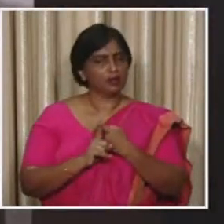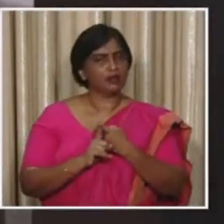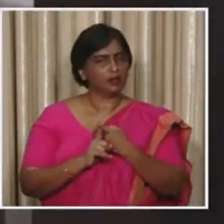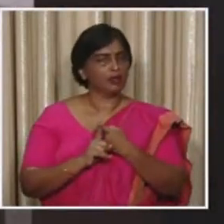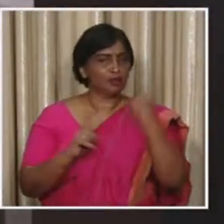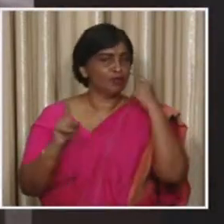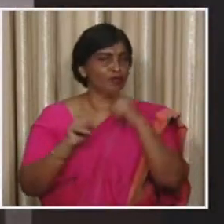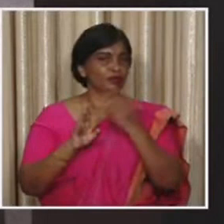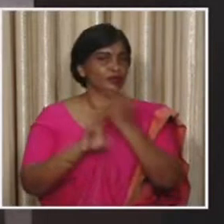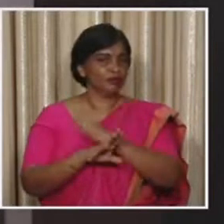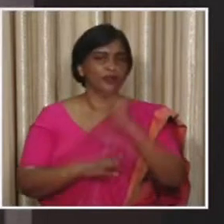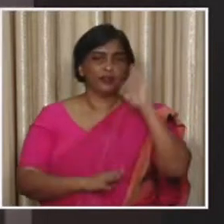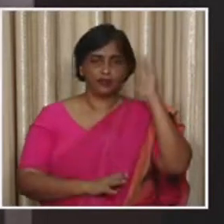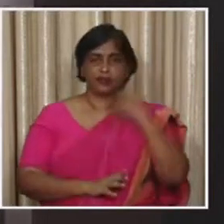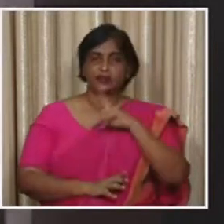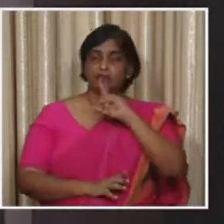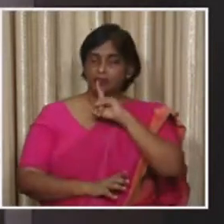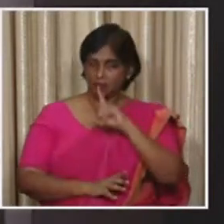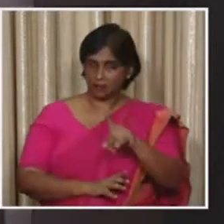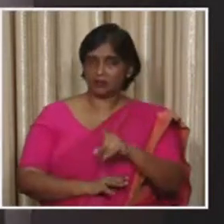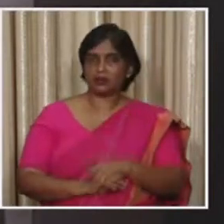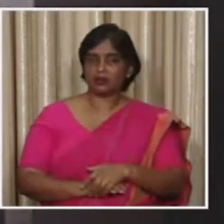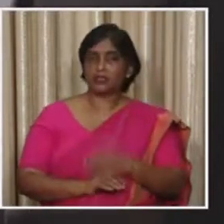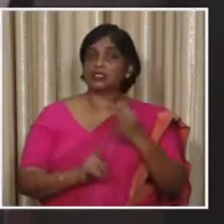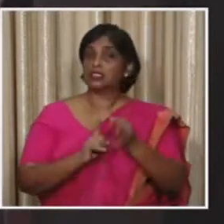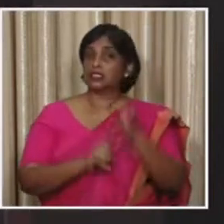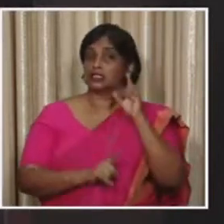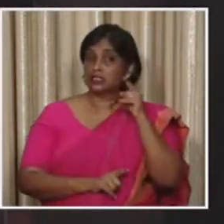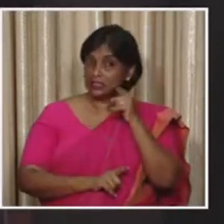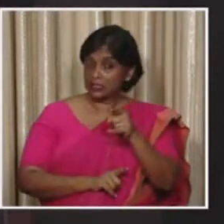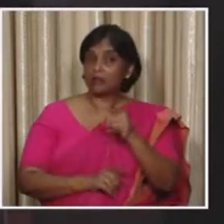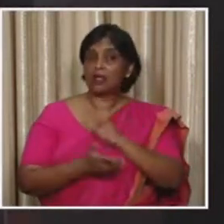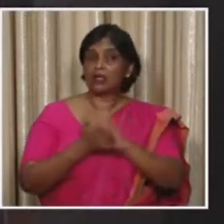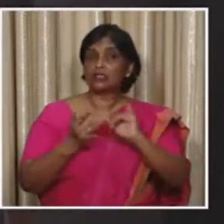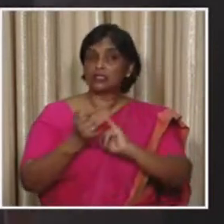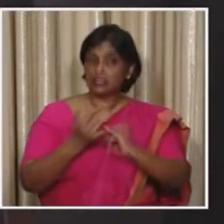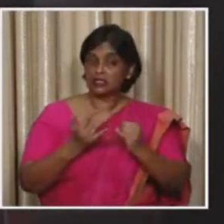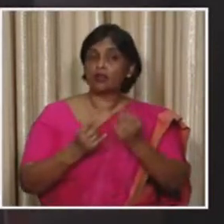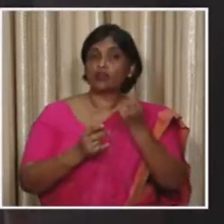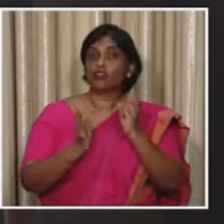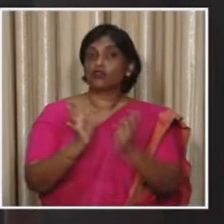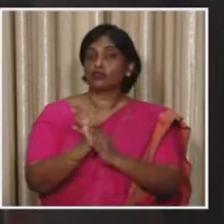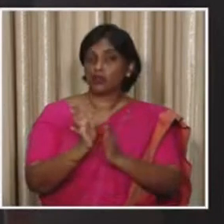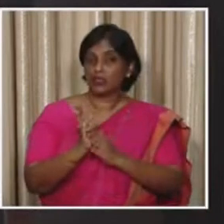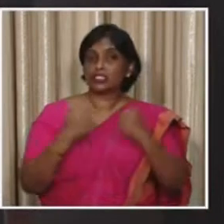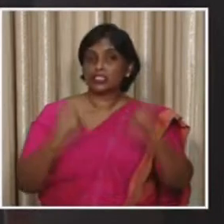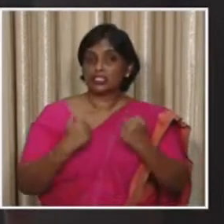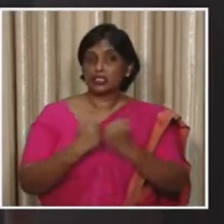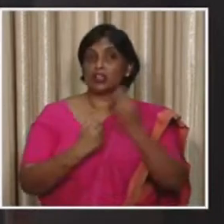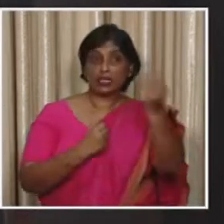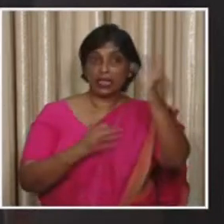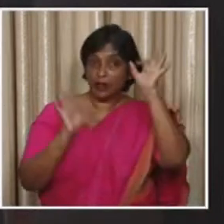පෙර මම විශේෂයෙන්ම කියන්නට ඕන දැන් ජනාධිපතිවරයා තමයි හර්ෂ ඩිසිල්වට ෆිනෑන්ස් කමිටියේ එකේ චෙයාර්මන් කම